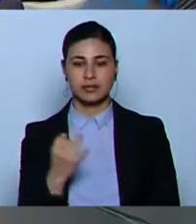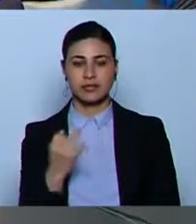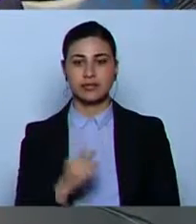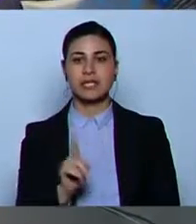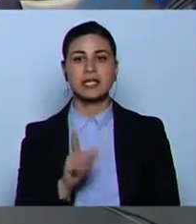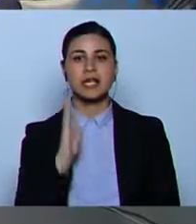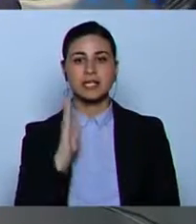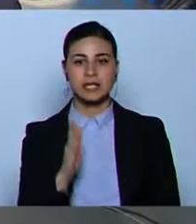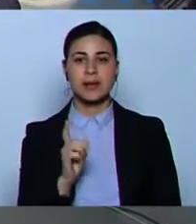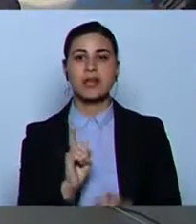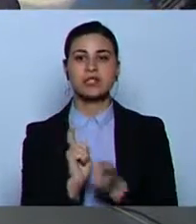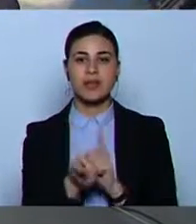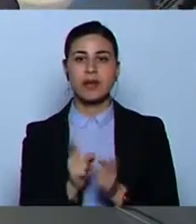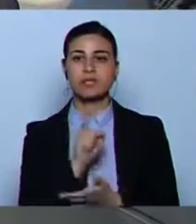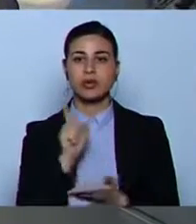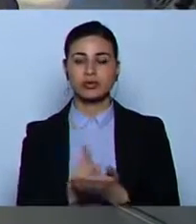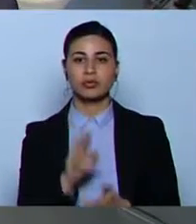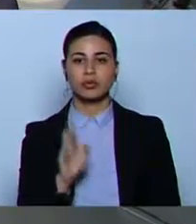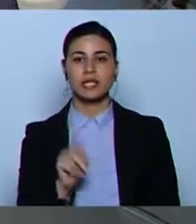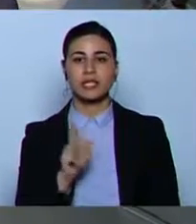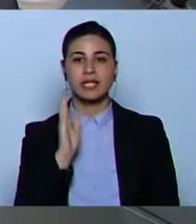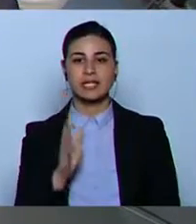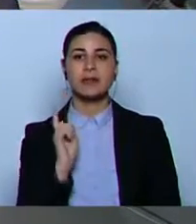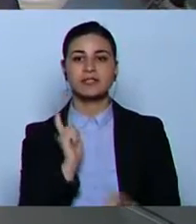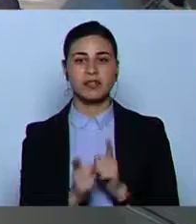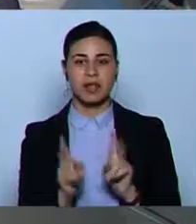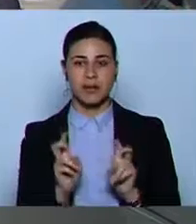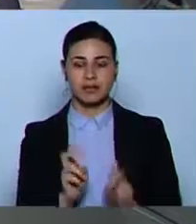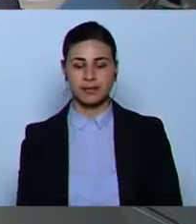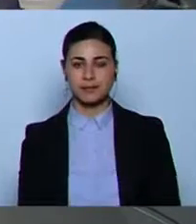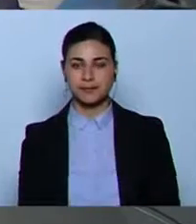რამ გამოიწვია ცვლილებების აუცილებლობა და რას გულისხმობს ეს ცვლილებები?